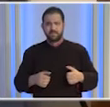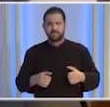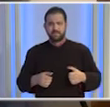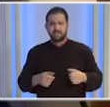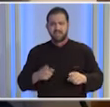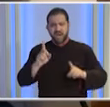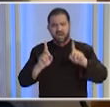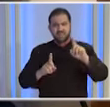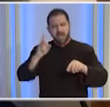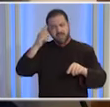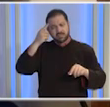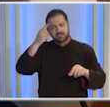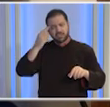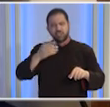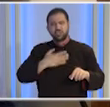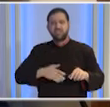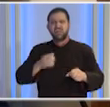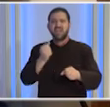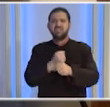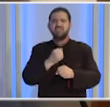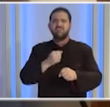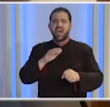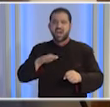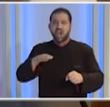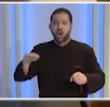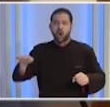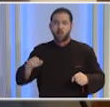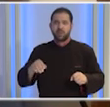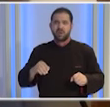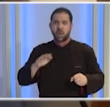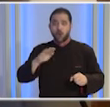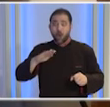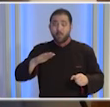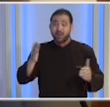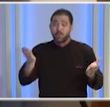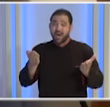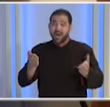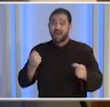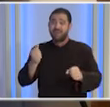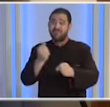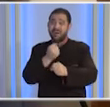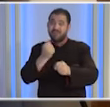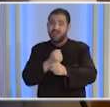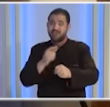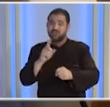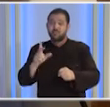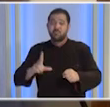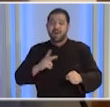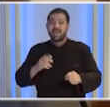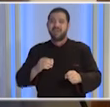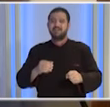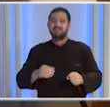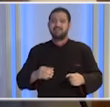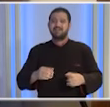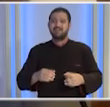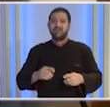chiar dacă se gândește și dorește să facă copii, copilul ăla nu mai este copilul la care trebuie să fie, să aibă plinătatea